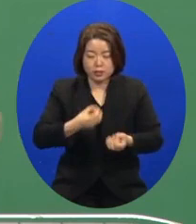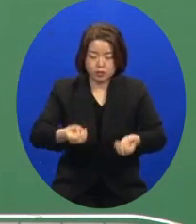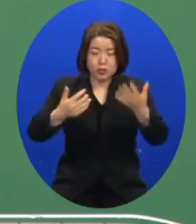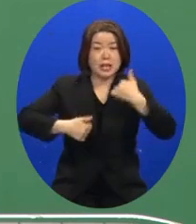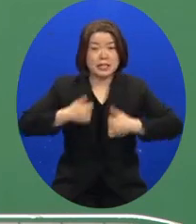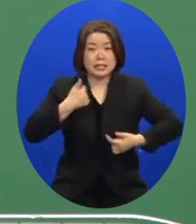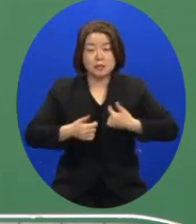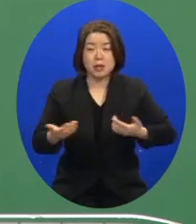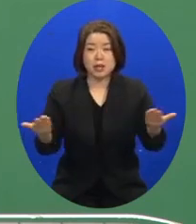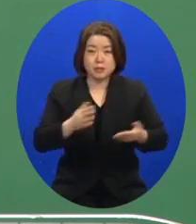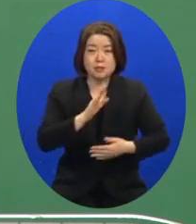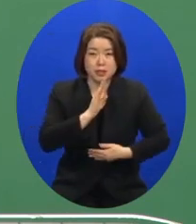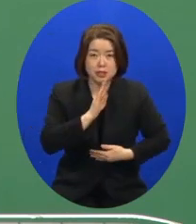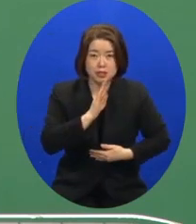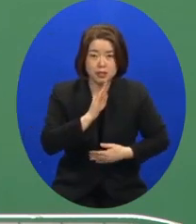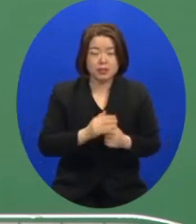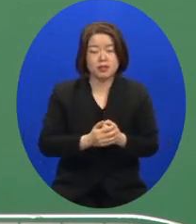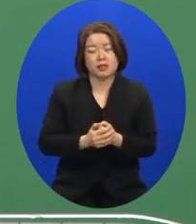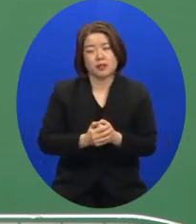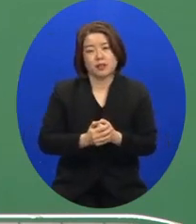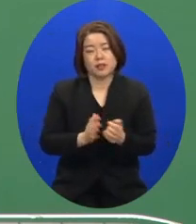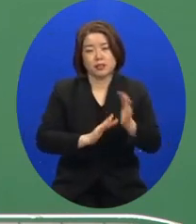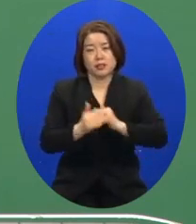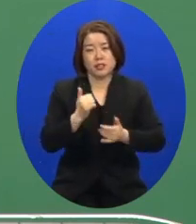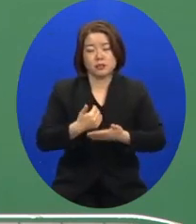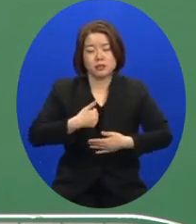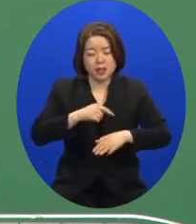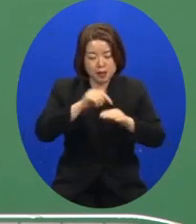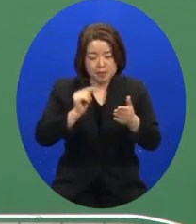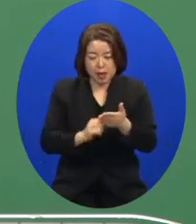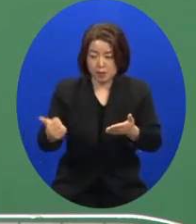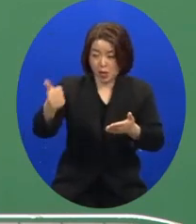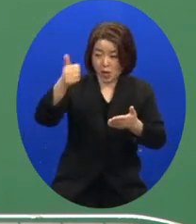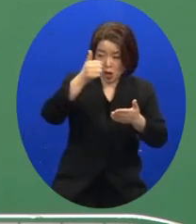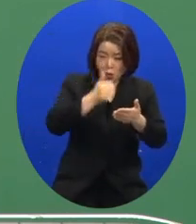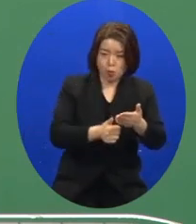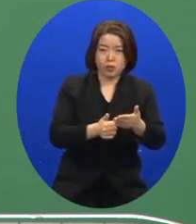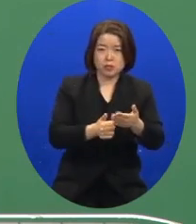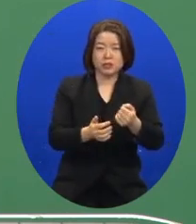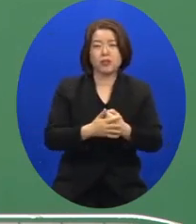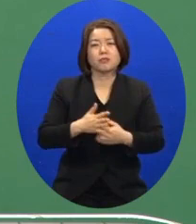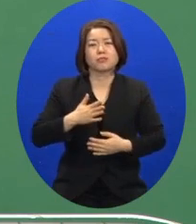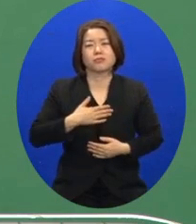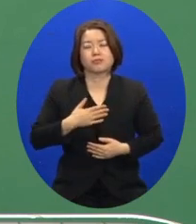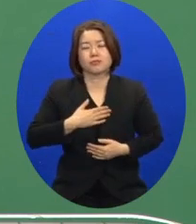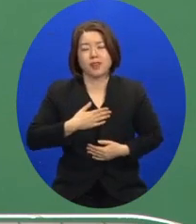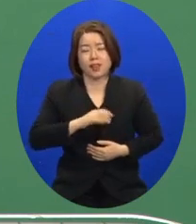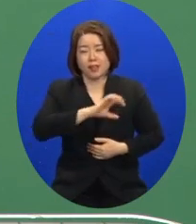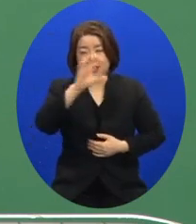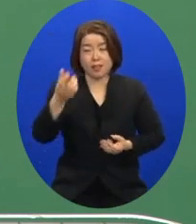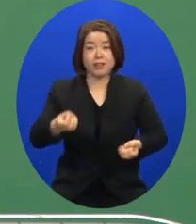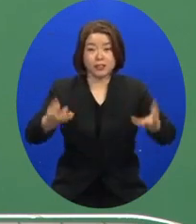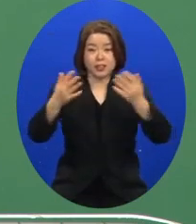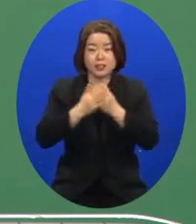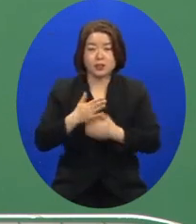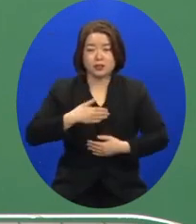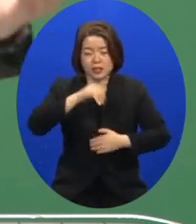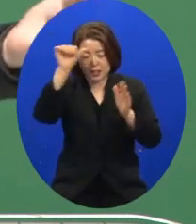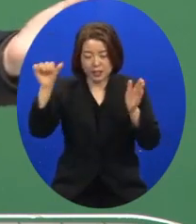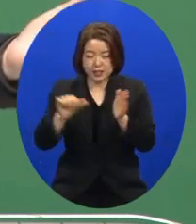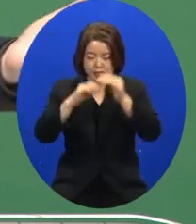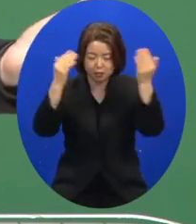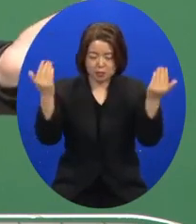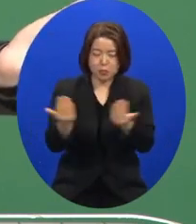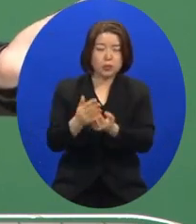기뻐할 일이지만 예수님께서 내 마음에 임하신 것은 나의 크리스마스, 내 인생